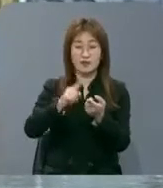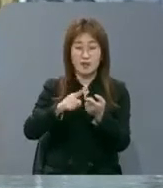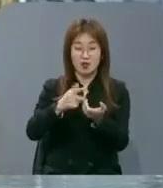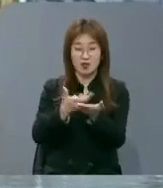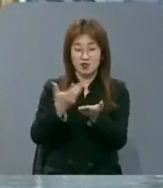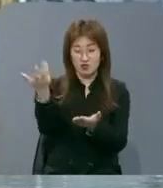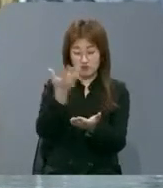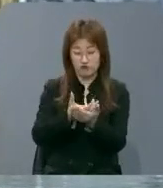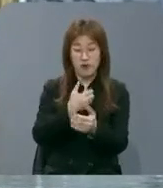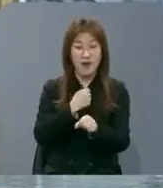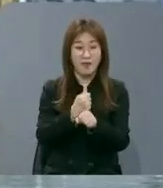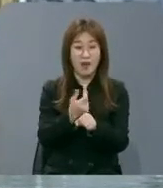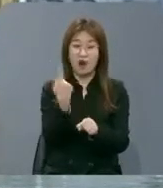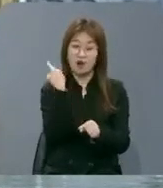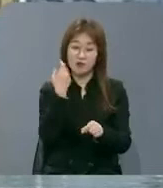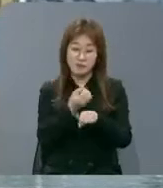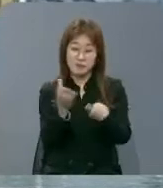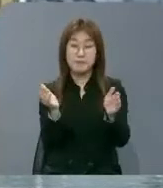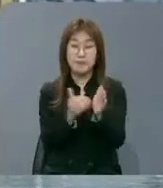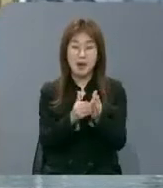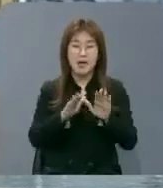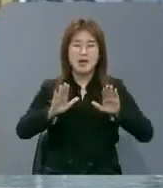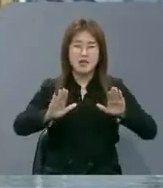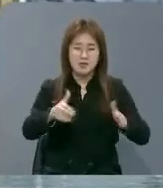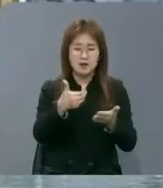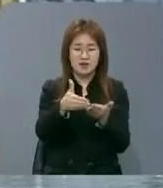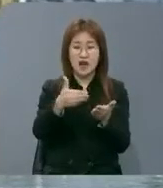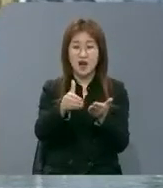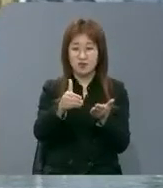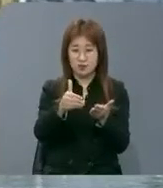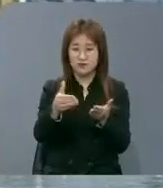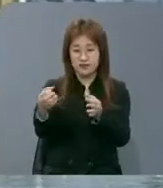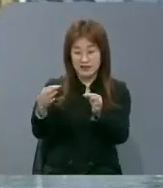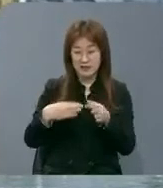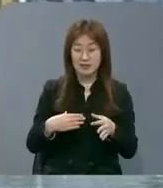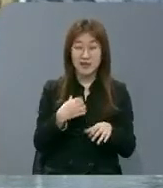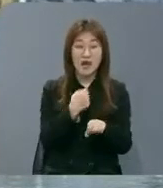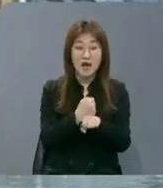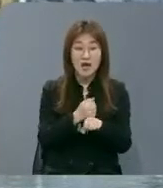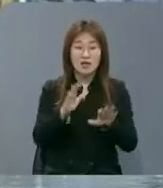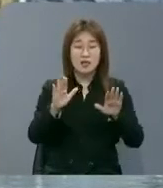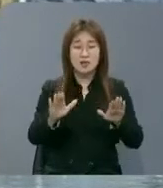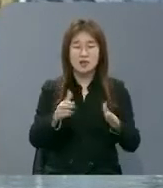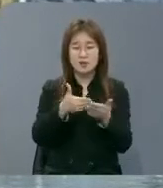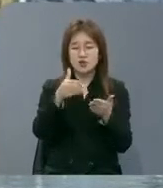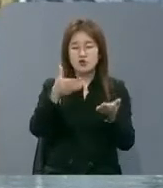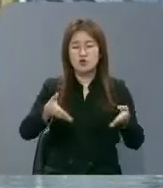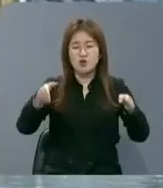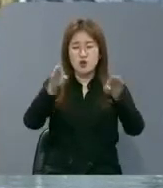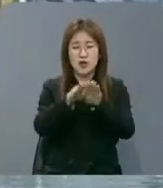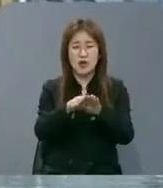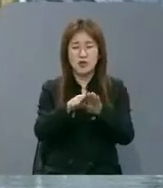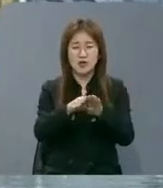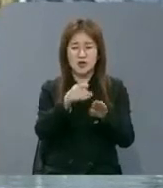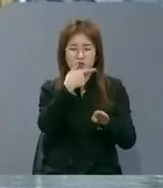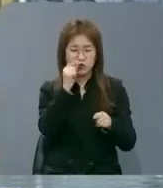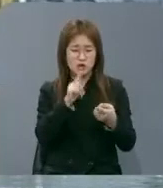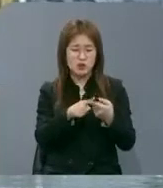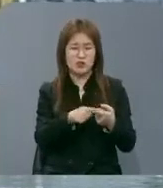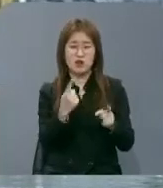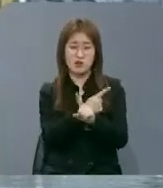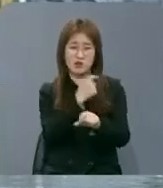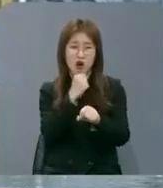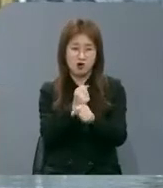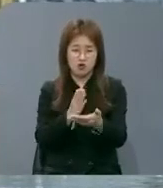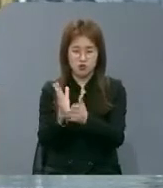어제 이 시간에 전해 드렸는데요 이번 작품 기증 을 계기로 이중섭 미술관에 부족한 시설을 개선하고 전문 인력을